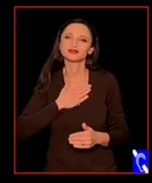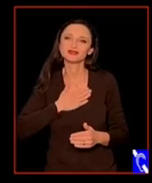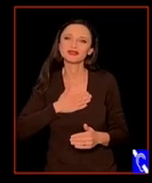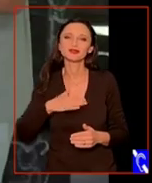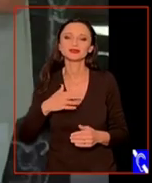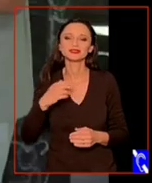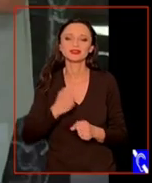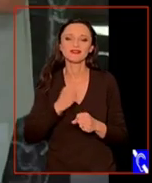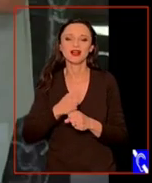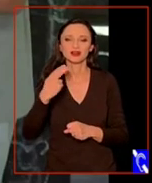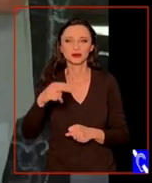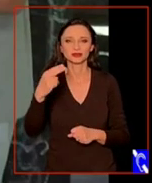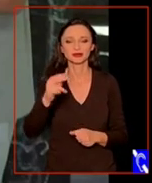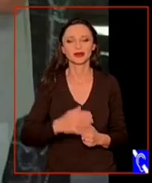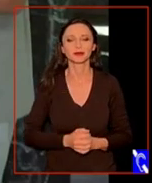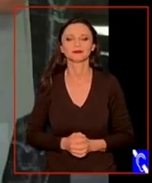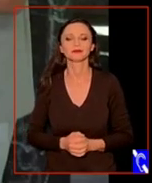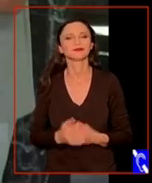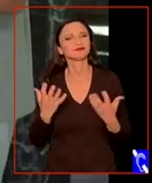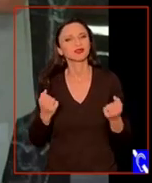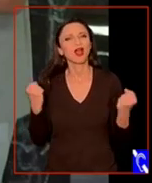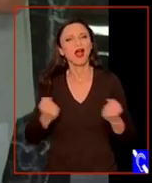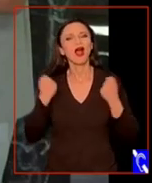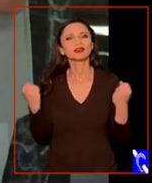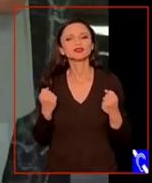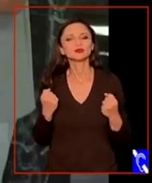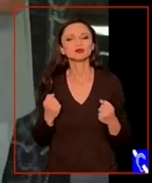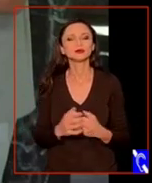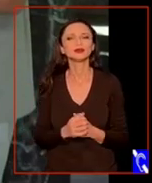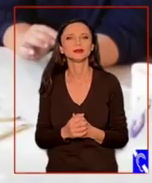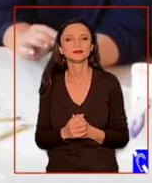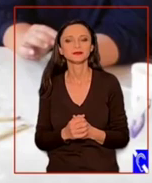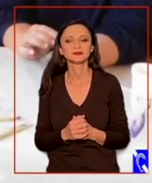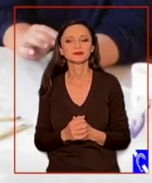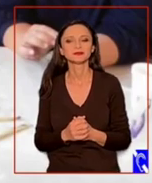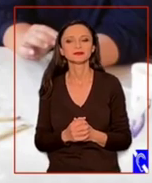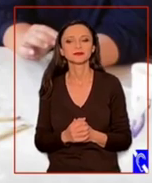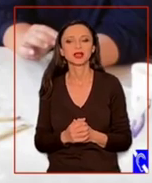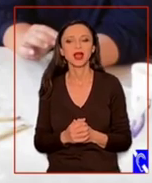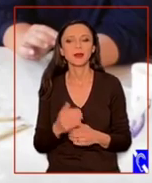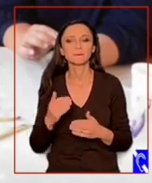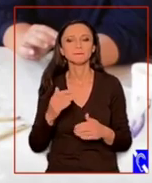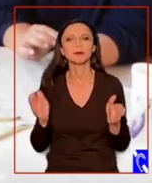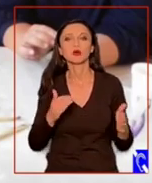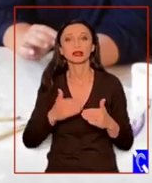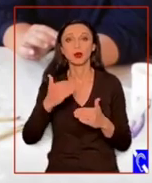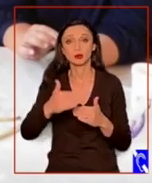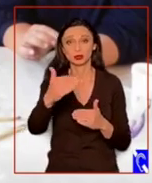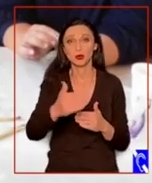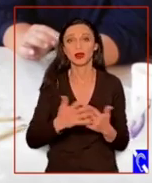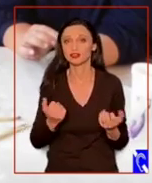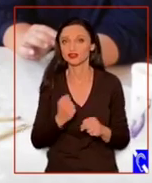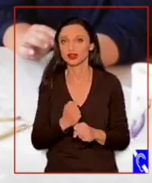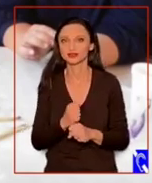facă în continuare. Ce acțiuni ai în vedere pentru următoarea perioadă? Am